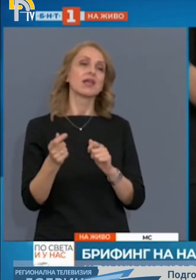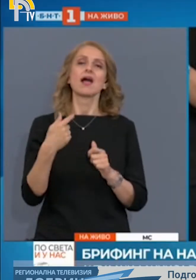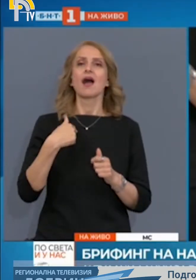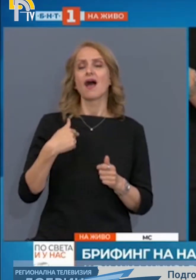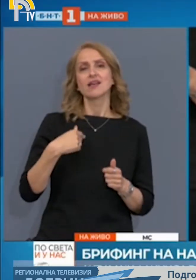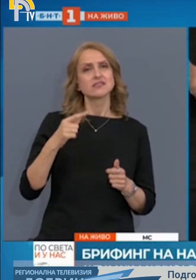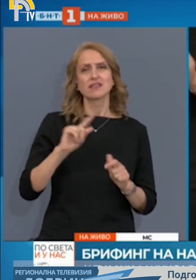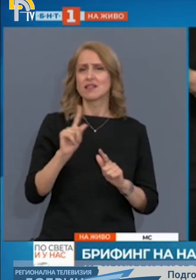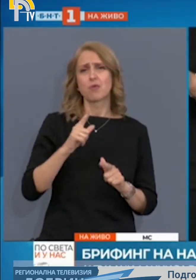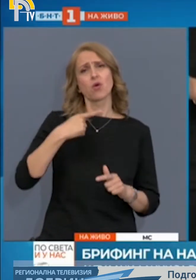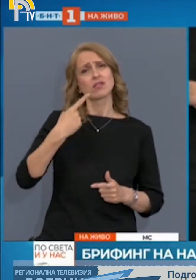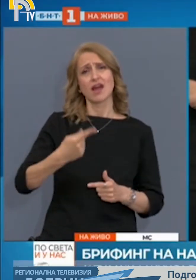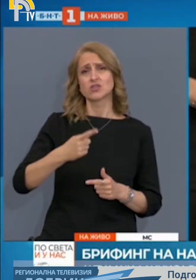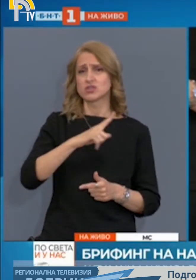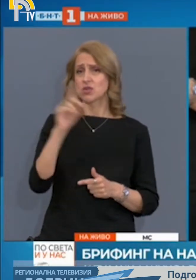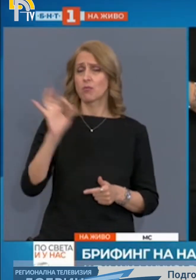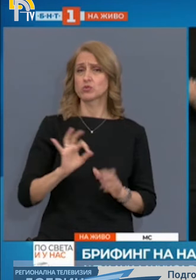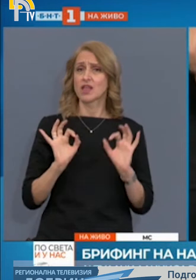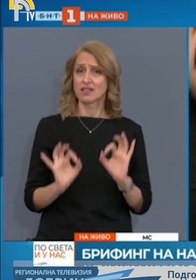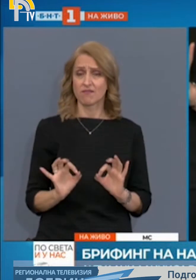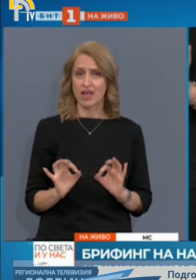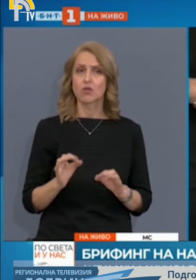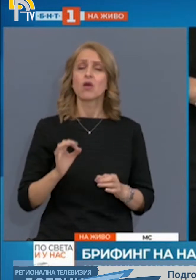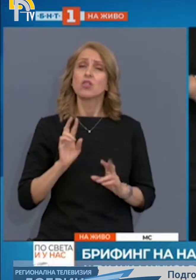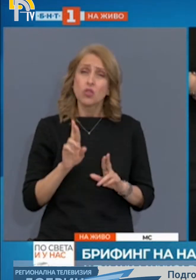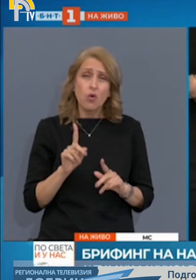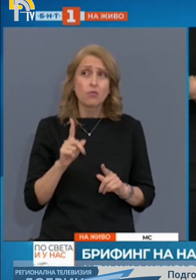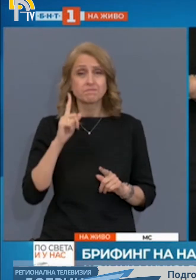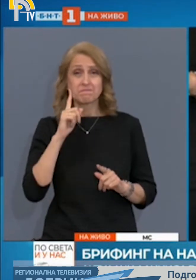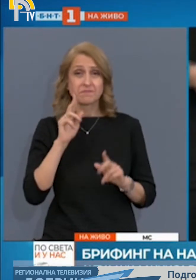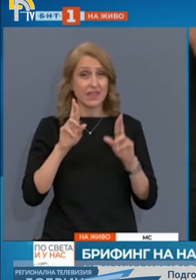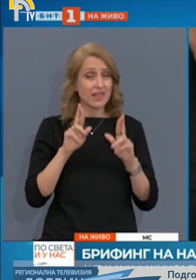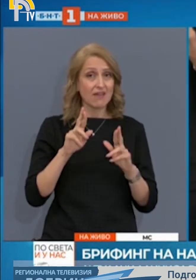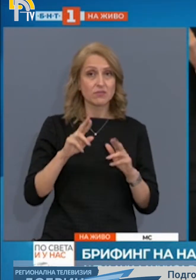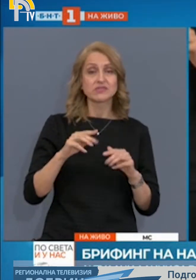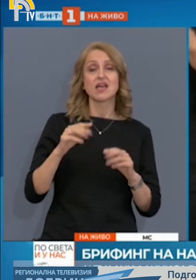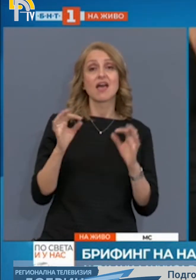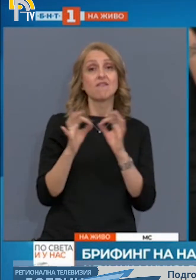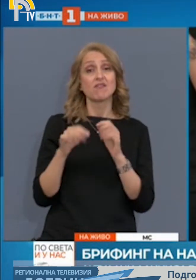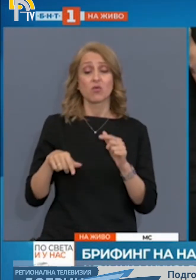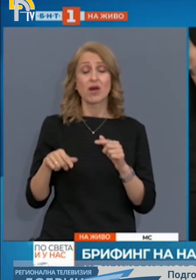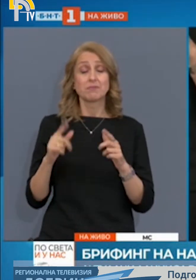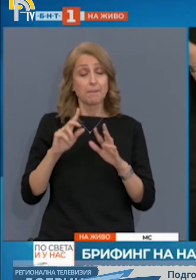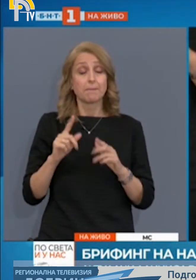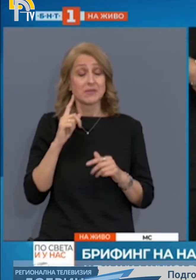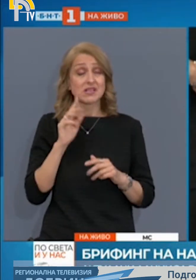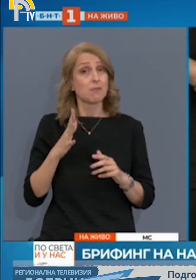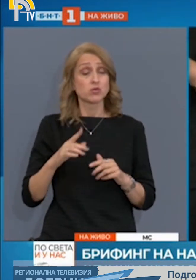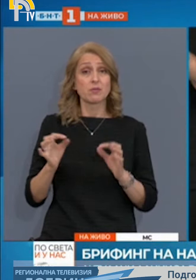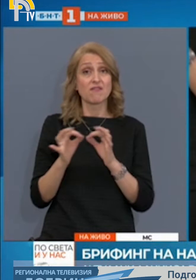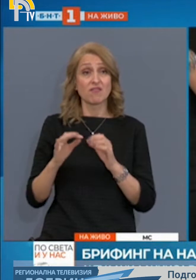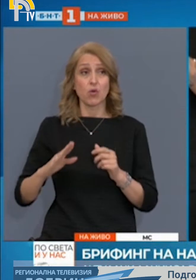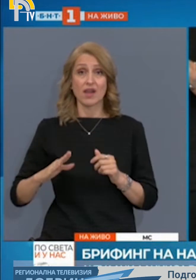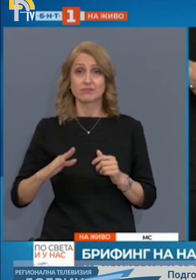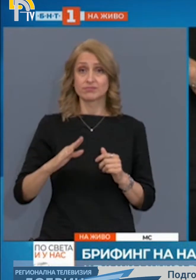претендирам, че ще бъде 100% вярна, е, че пред целият феврар и ние ще имаме едно постепенно покачване на заболеемостта, като пред нас има две